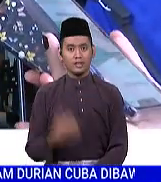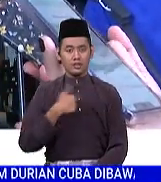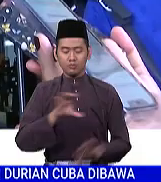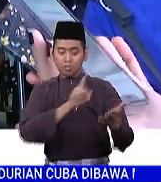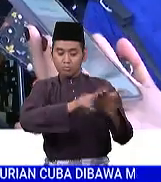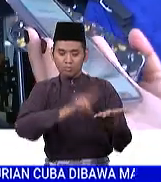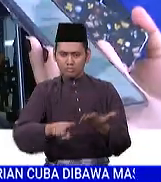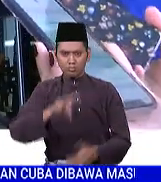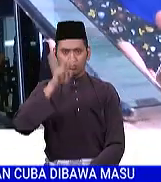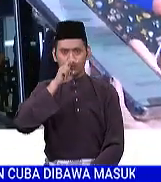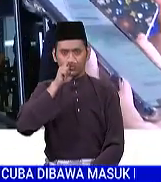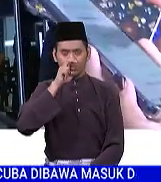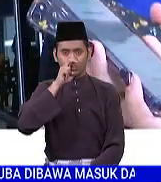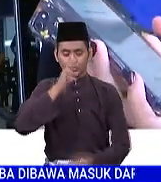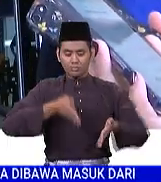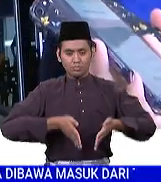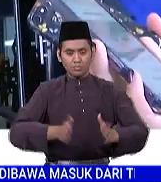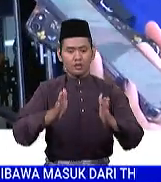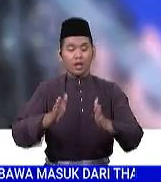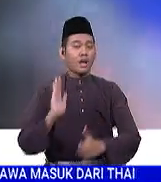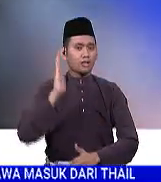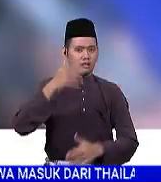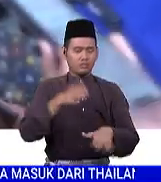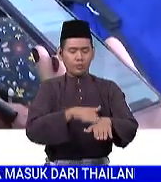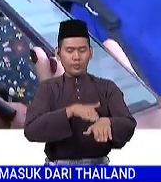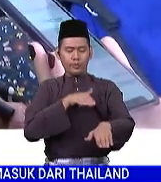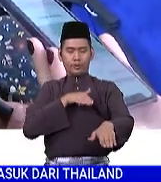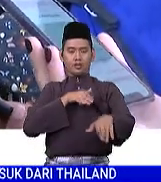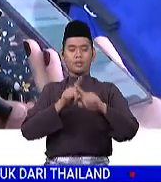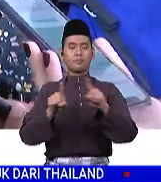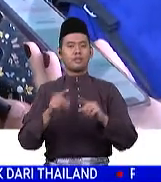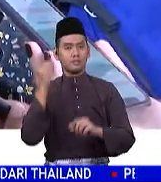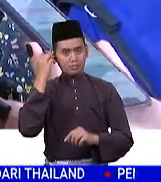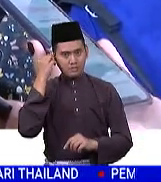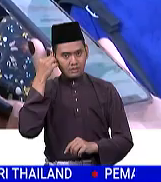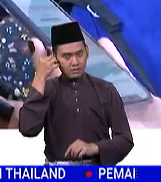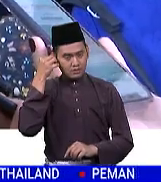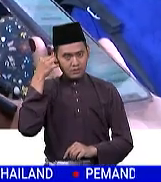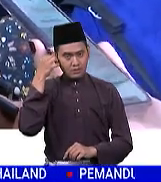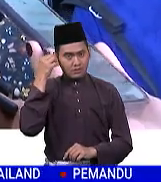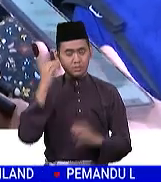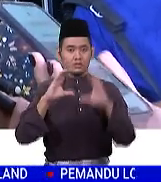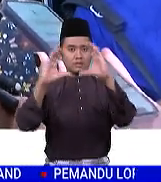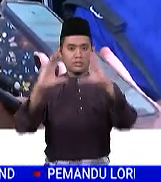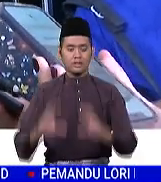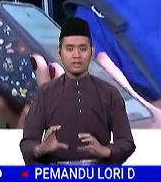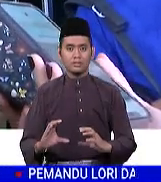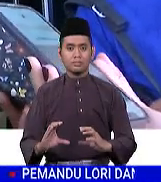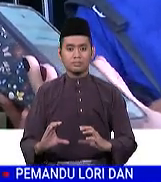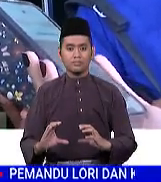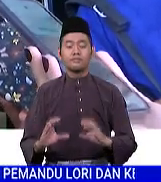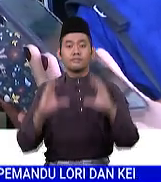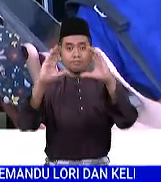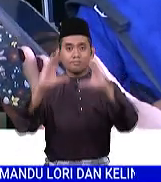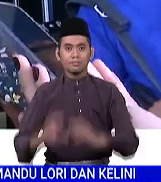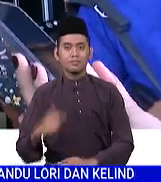di atas kenderaan di atas jeraya, akan menyebabkan kesesakan lalu lintas. Mungkin salah satu cara tengok dia punya kandar bayaran tol. Kadang-kadang dia pandai juga.